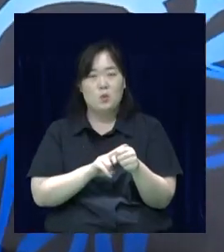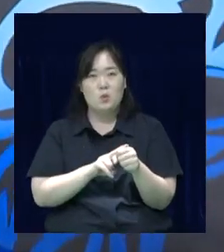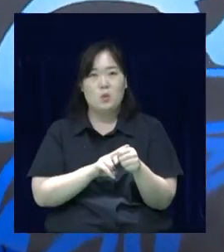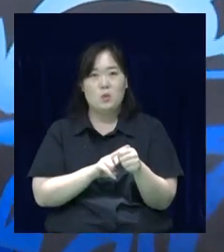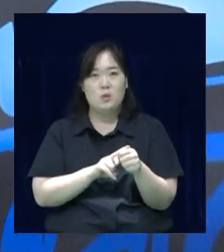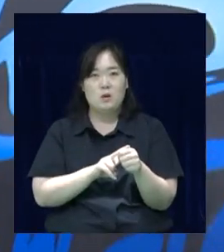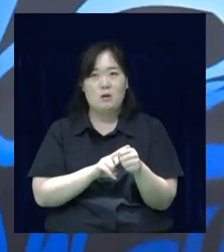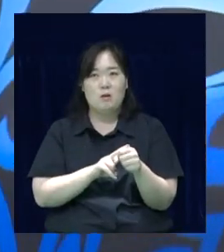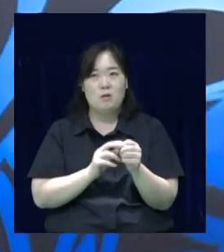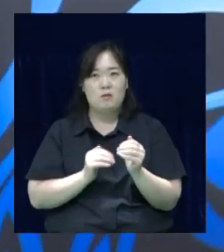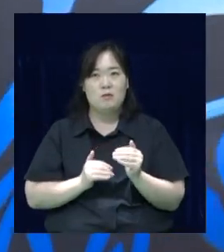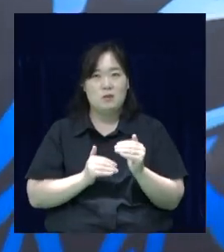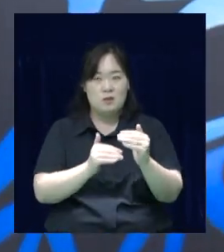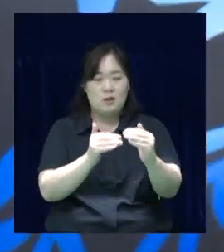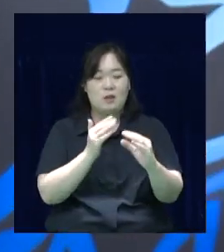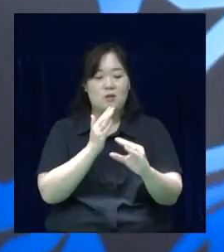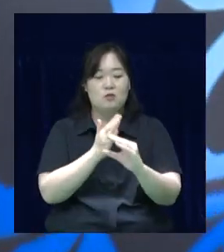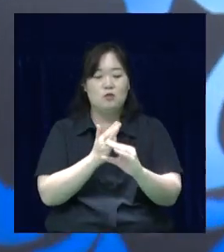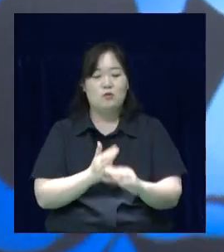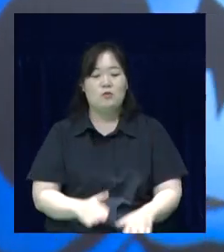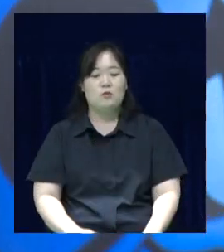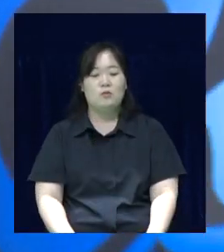3차 시도 이어지고 있습니다.